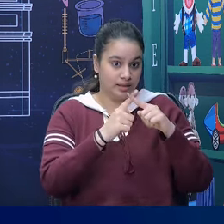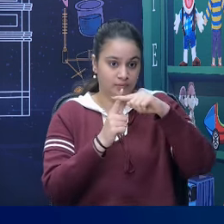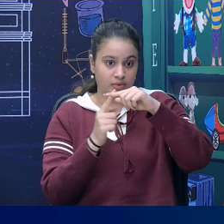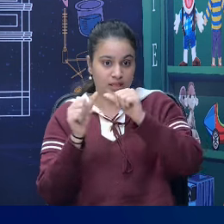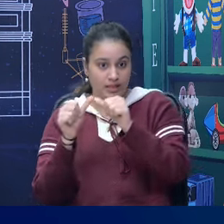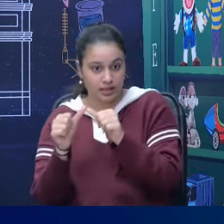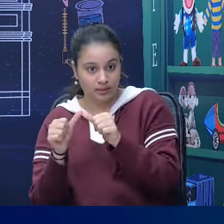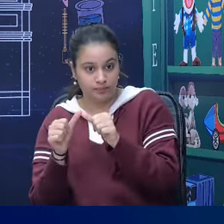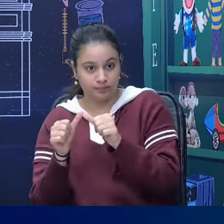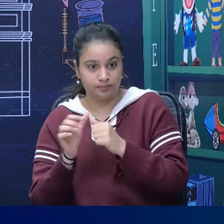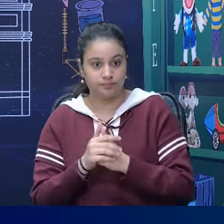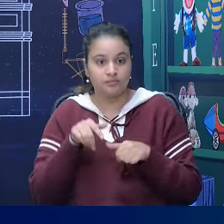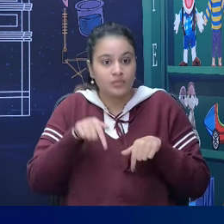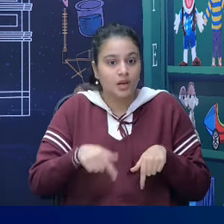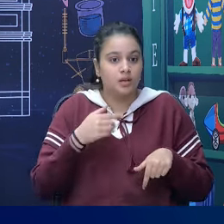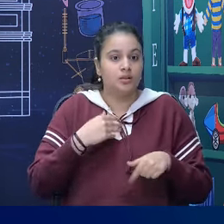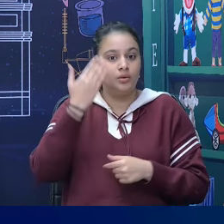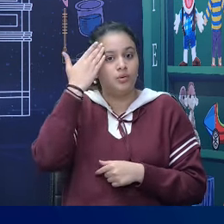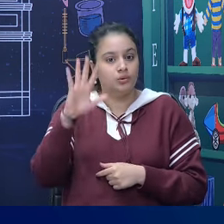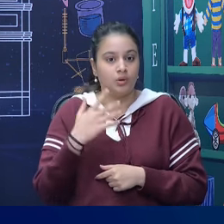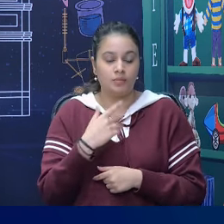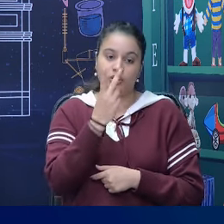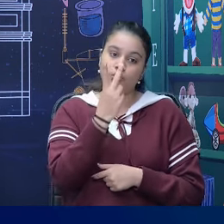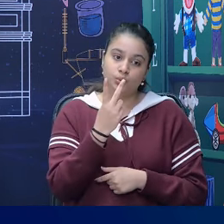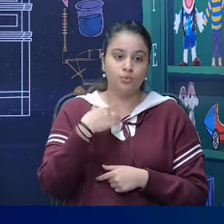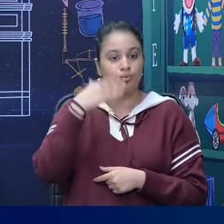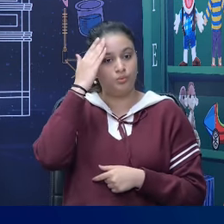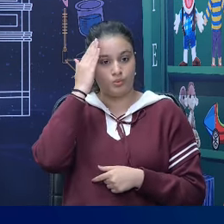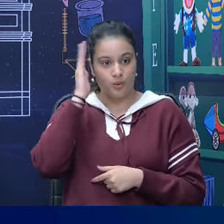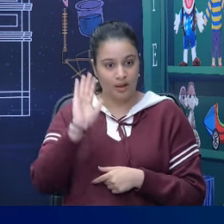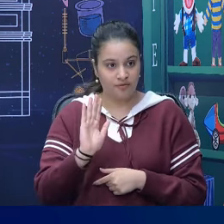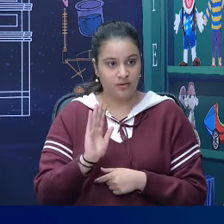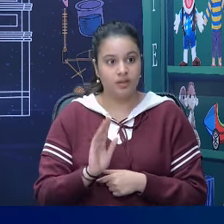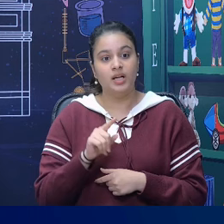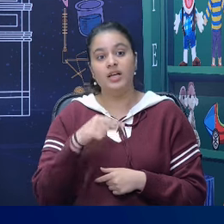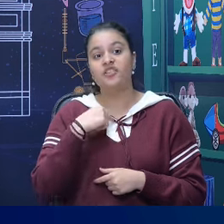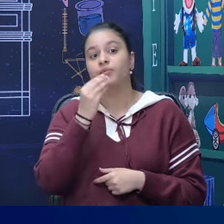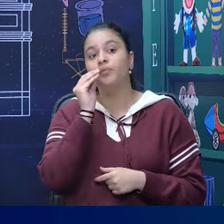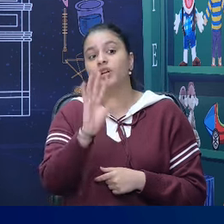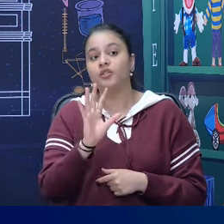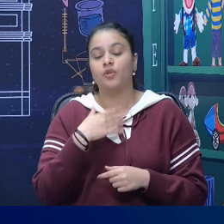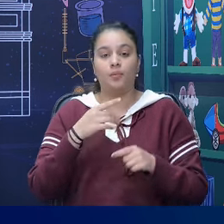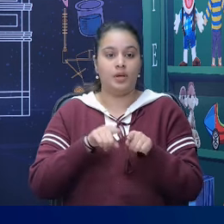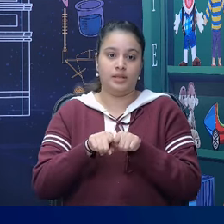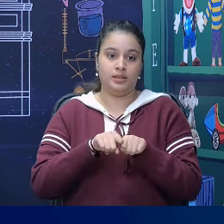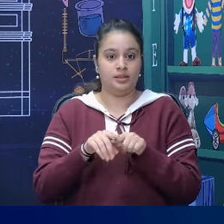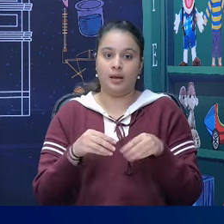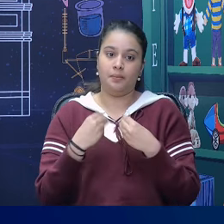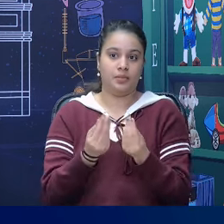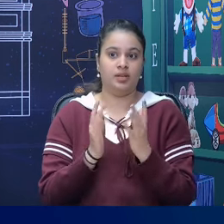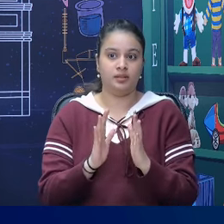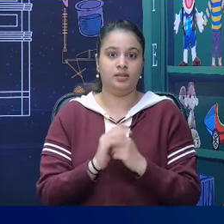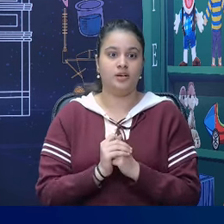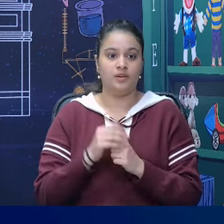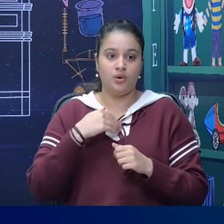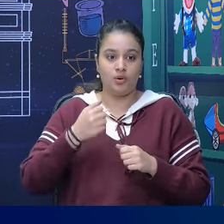x प् ए अभी इसलिए नहीं क्योंकि हमें तो दो पता है ना बिल्कुल अगर मैं ये कहती जैसे हम एग्जांपल ले कि आप ऑटो